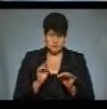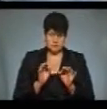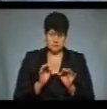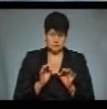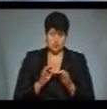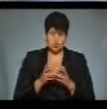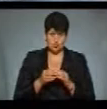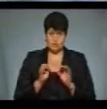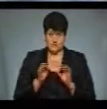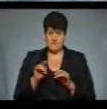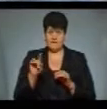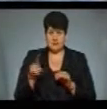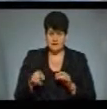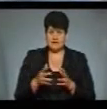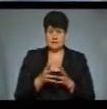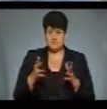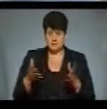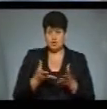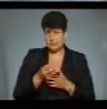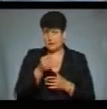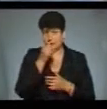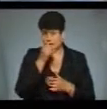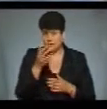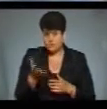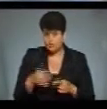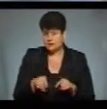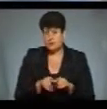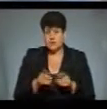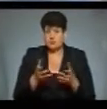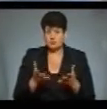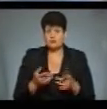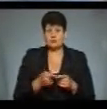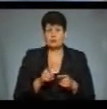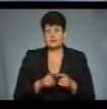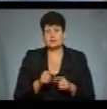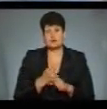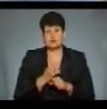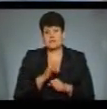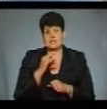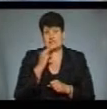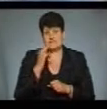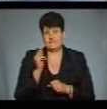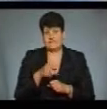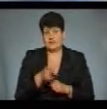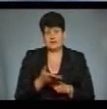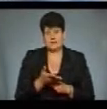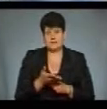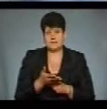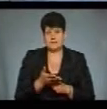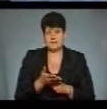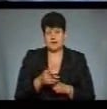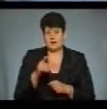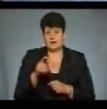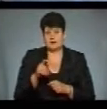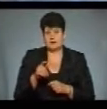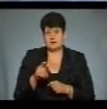то вимагати більшої плати він теж не може, оскільки ці дії здійснюються не з вини споживачів таких послуг, а з вини перевізників,